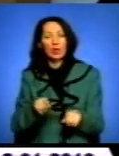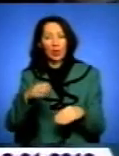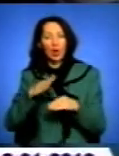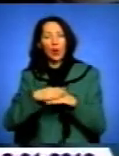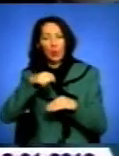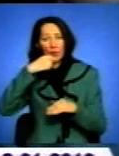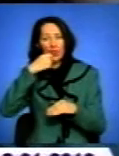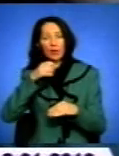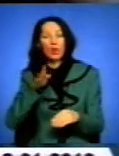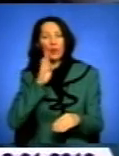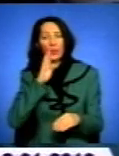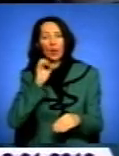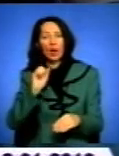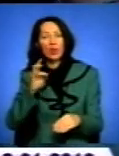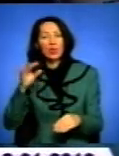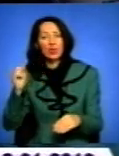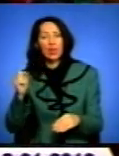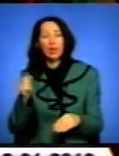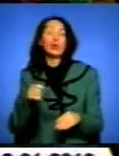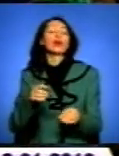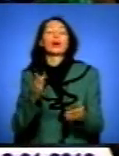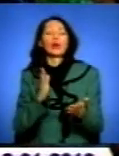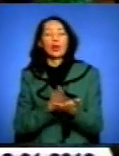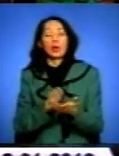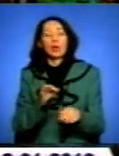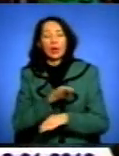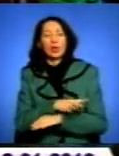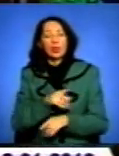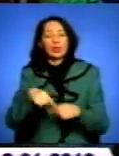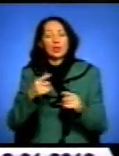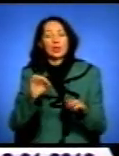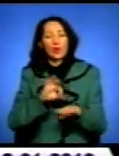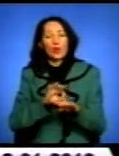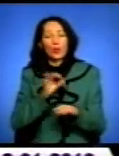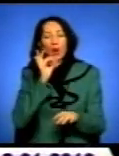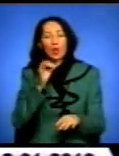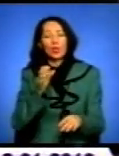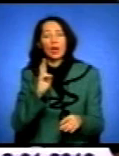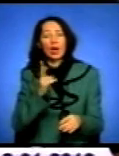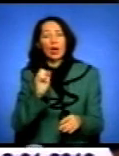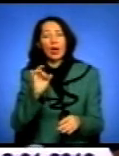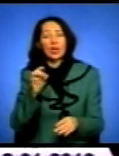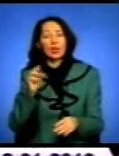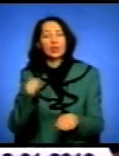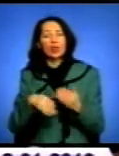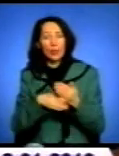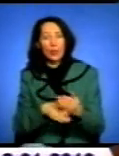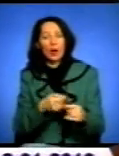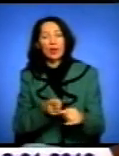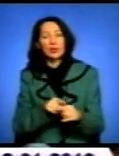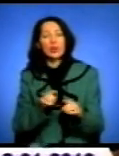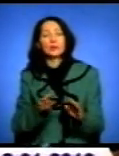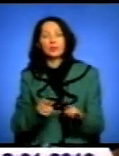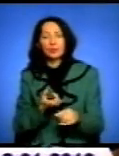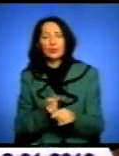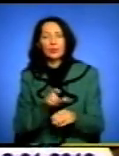повечеряти. Пані Анжела опинилася у скруті через хворобу. Каже, Карітас допомагає. Це символічно, це дуже добра акція, і